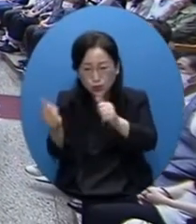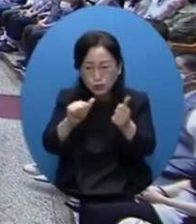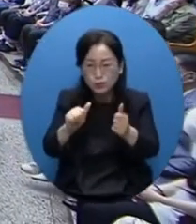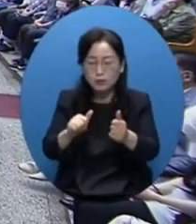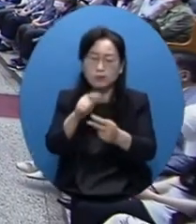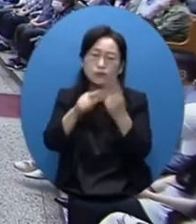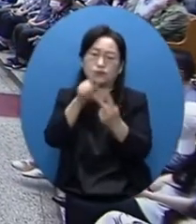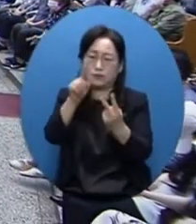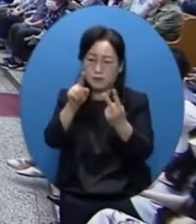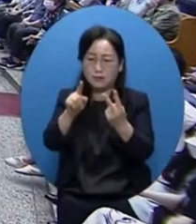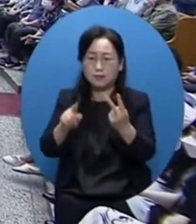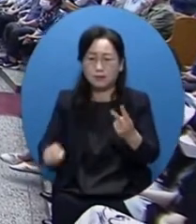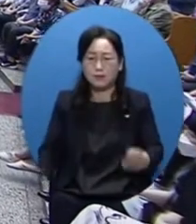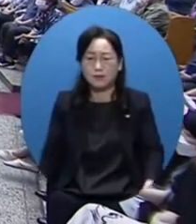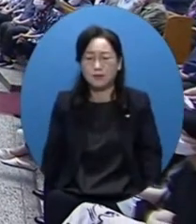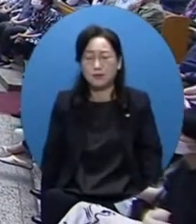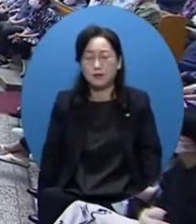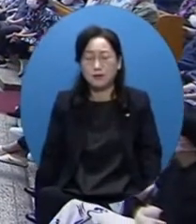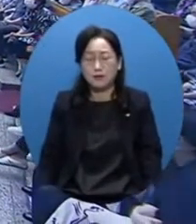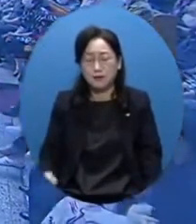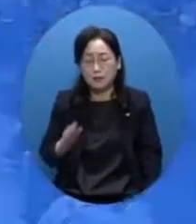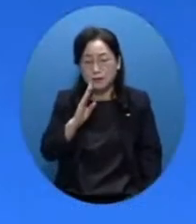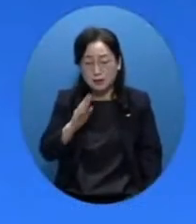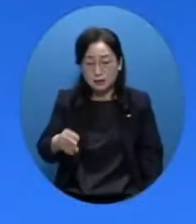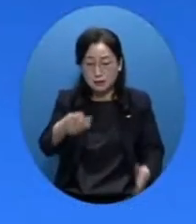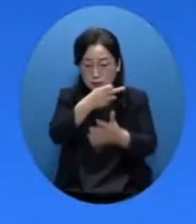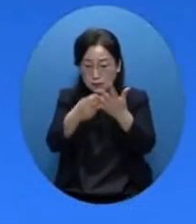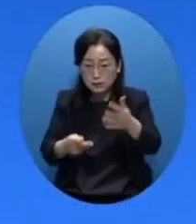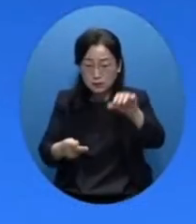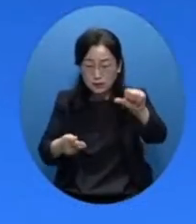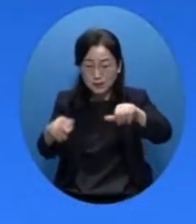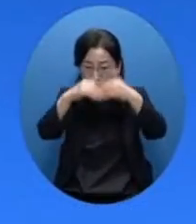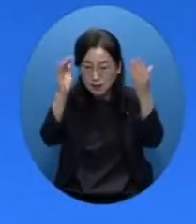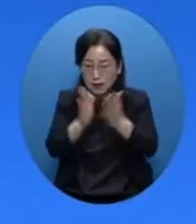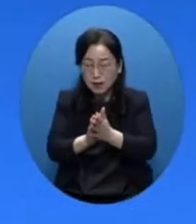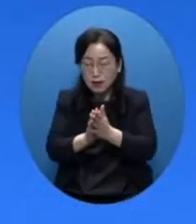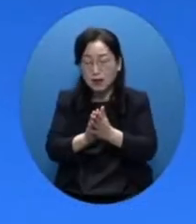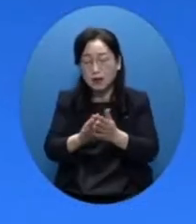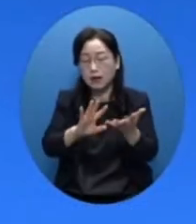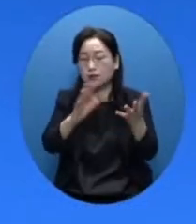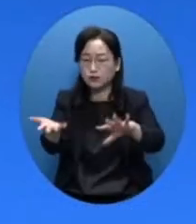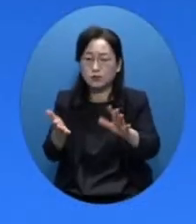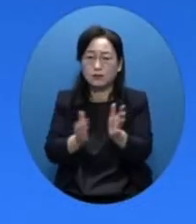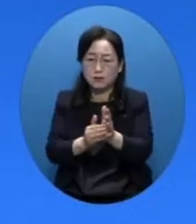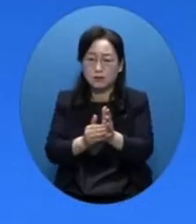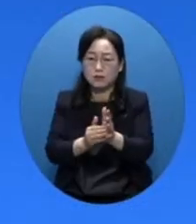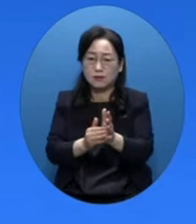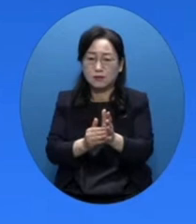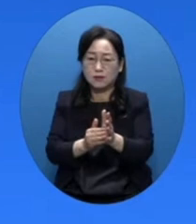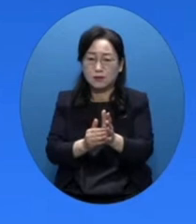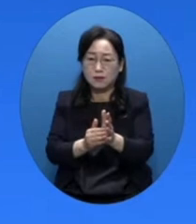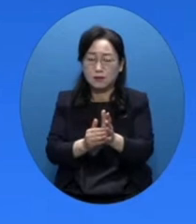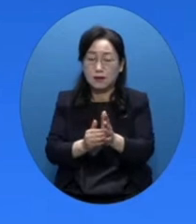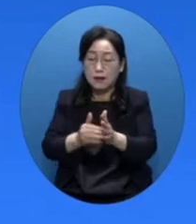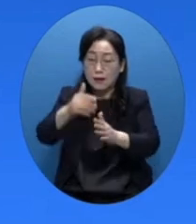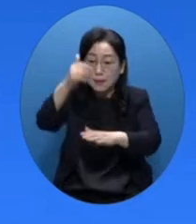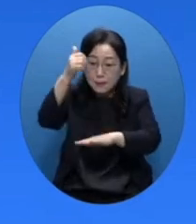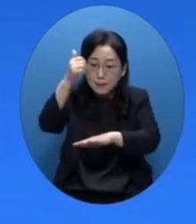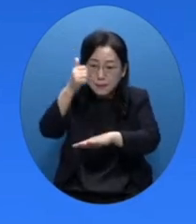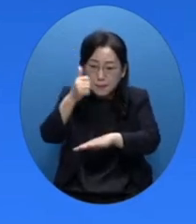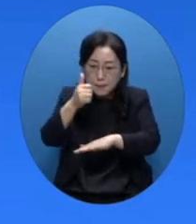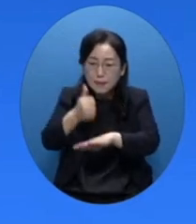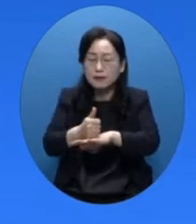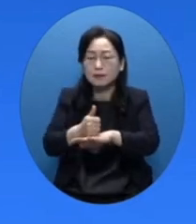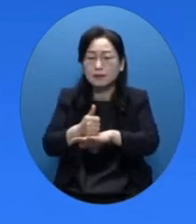되었습니다 그렇게 5 아들이다 20대 전에서 다 싸 떠나고 그리고 이 주수 4 교수가